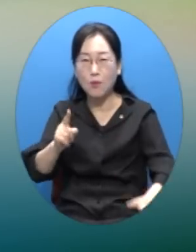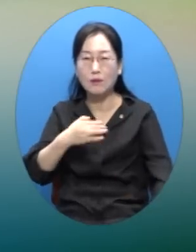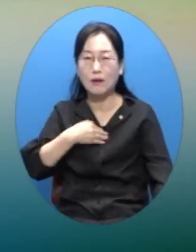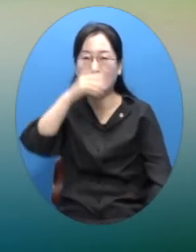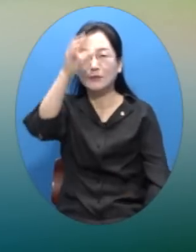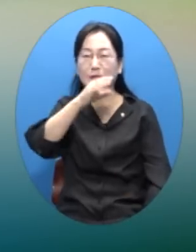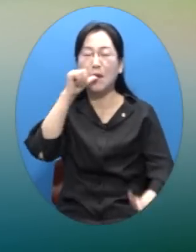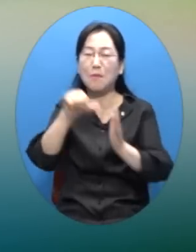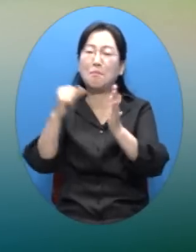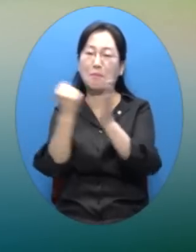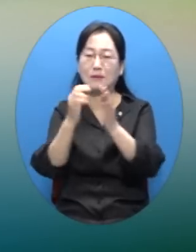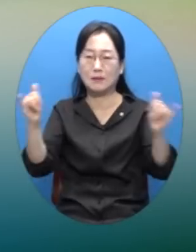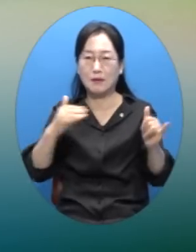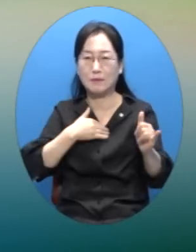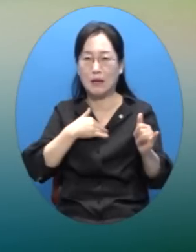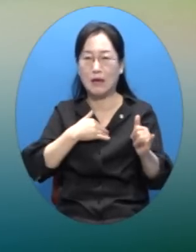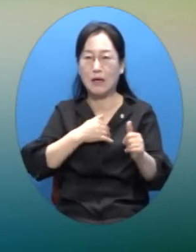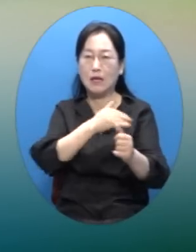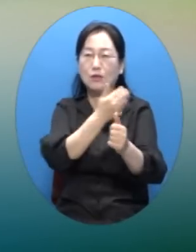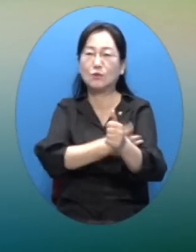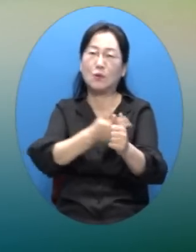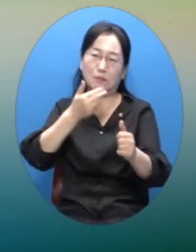생명의 호흡과 힘이 내 주 예수님으로부터 나와야 한다.